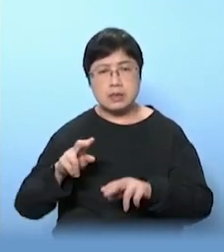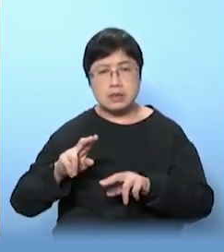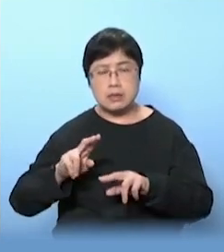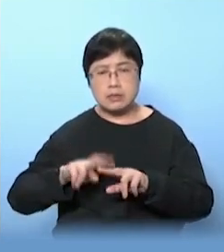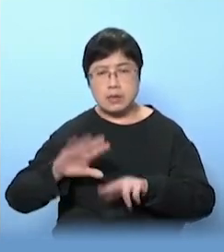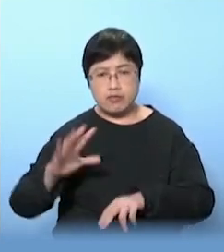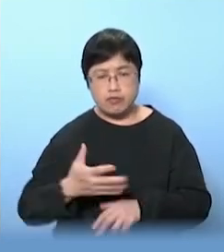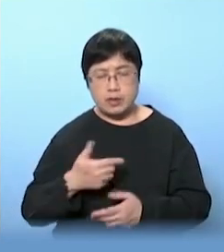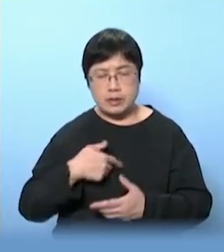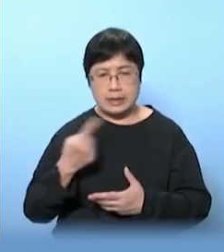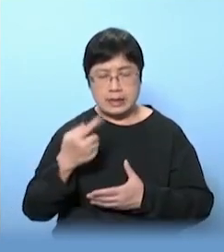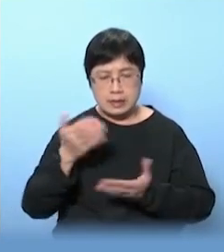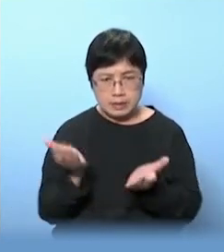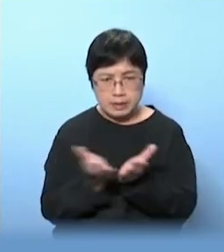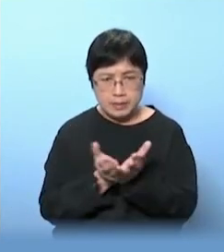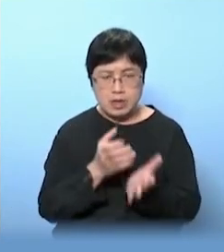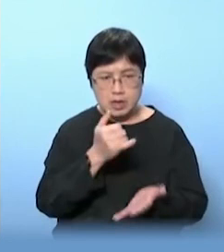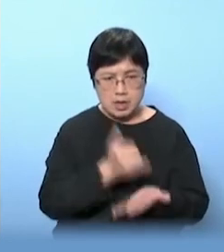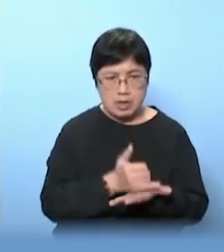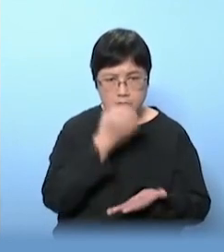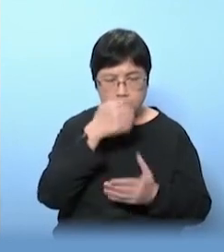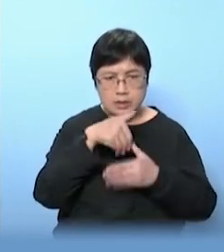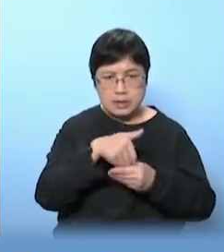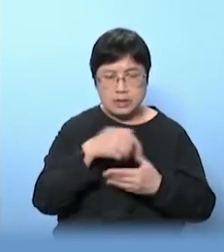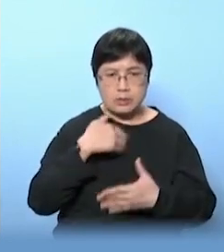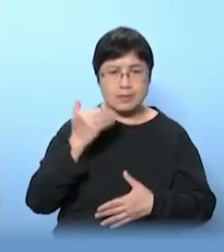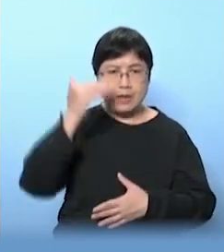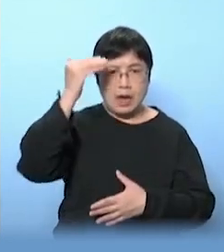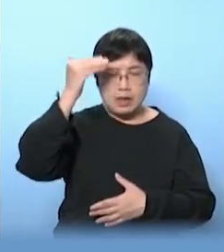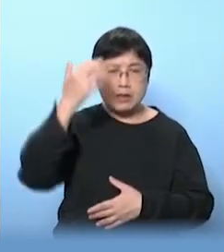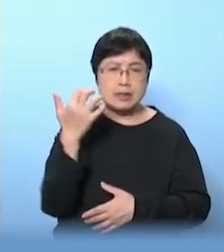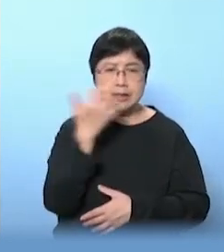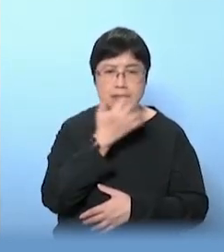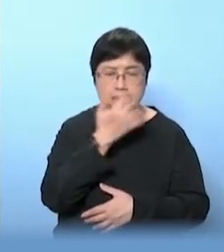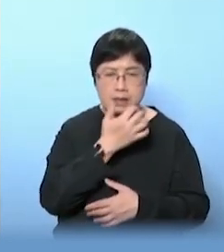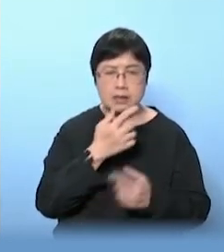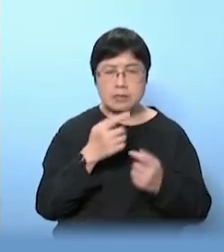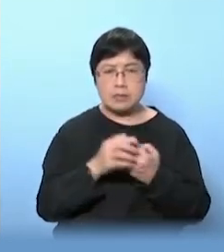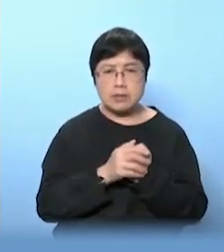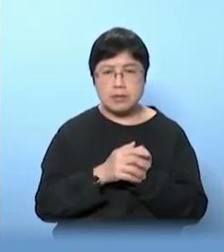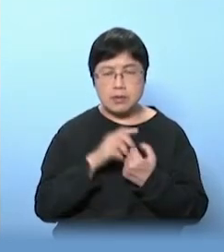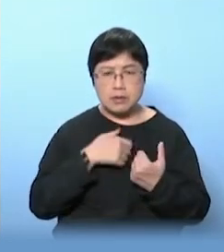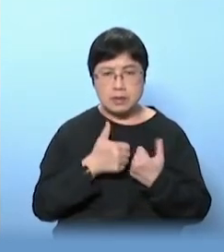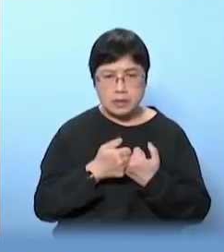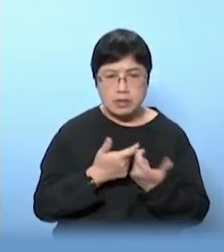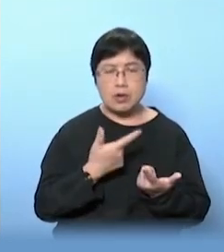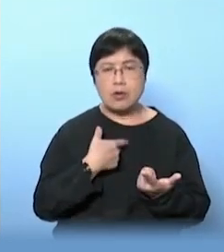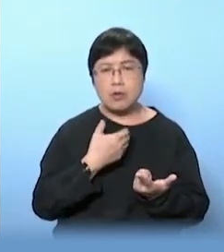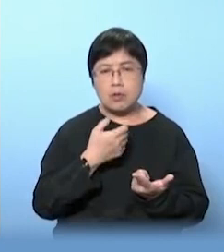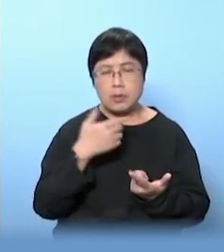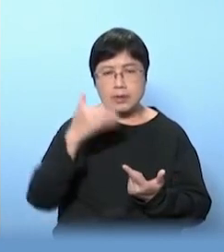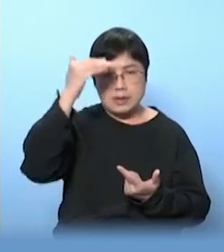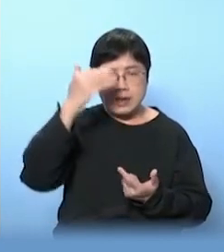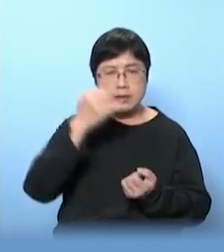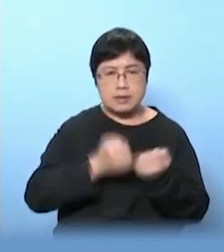在港關係人是需要是他的成年親屬來的。一般來說，在香港的配偶父母或者成年子